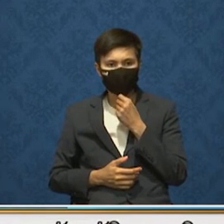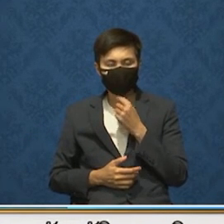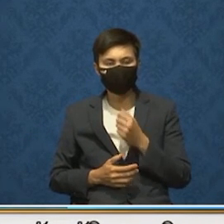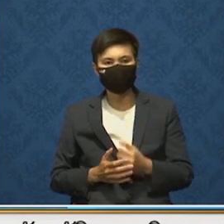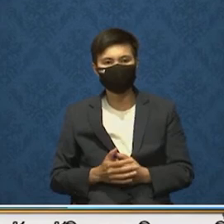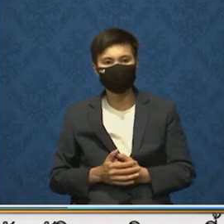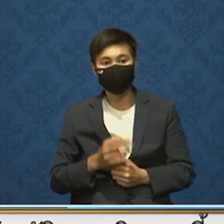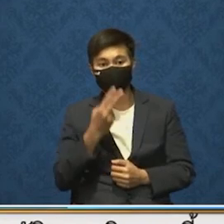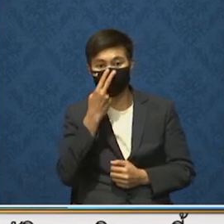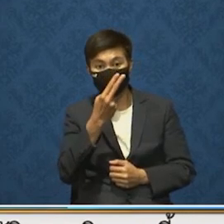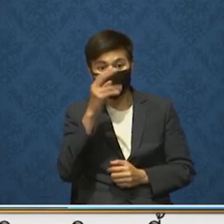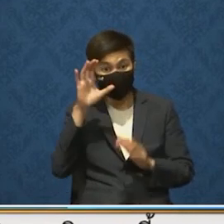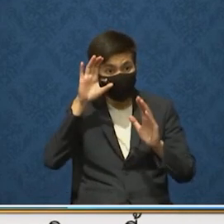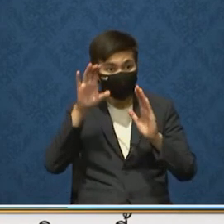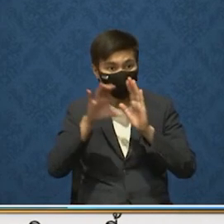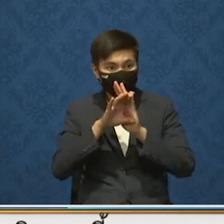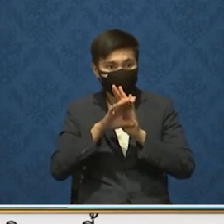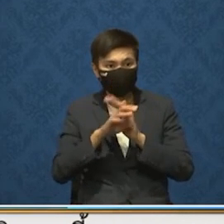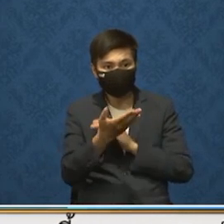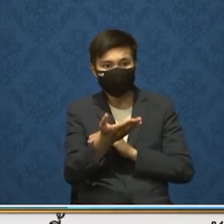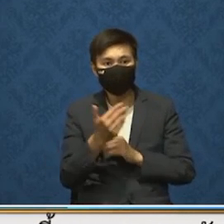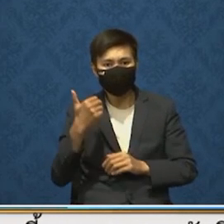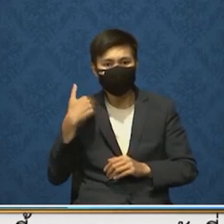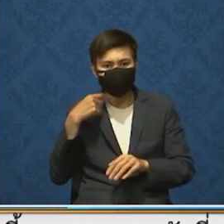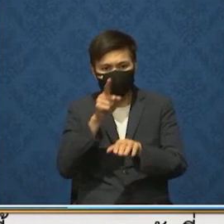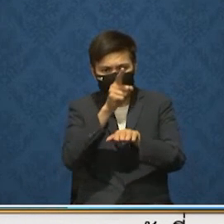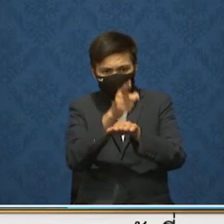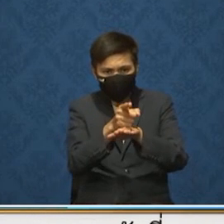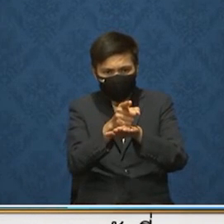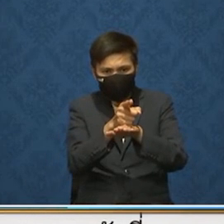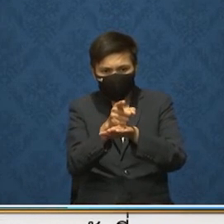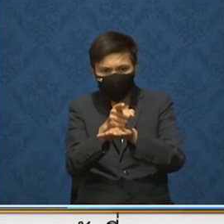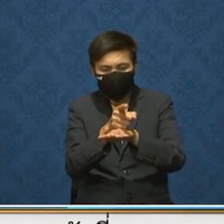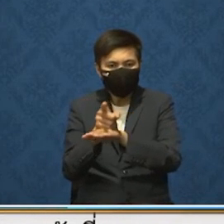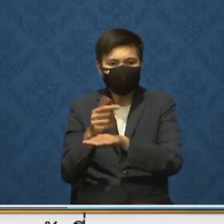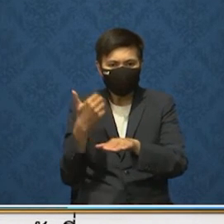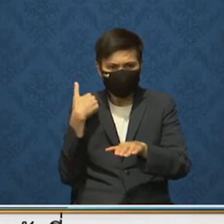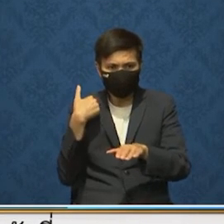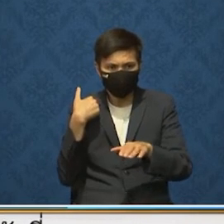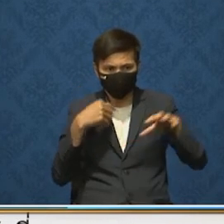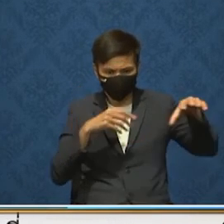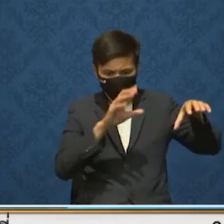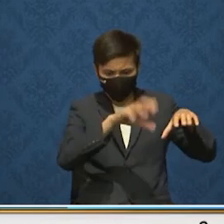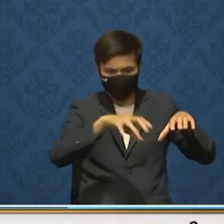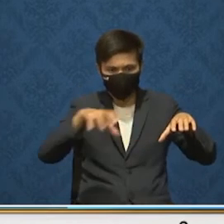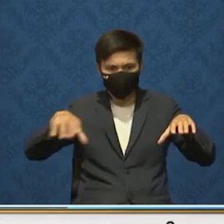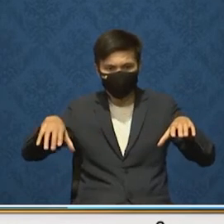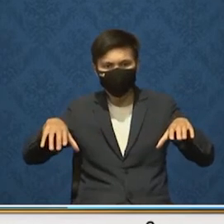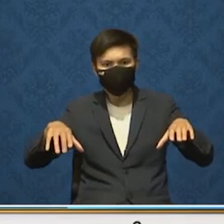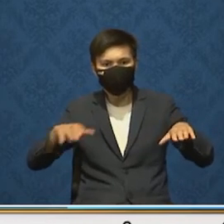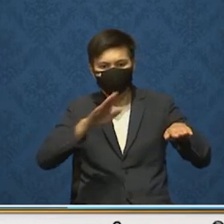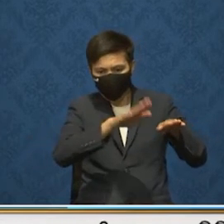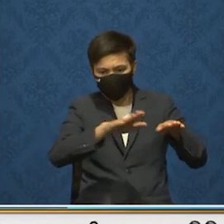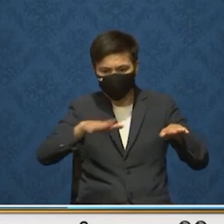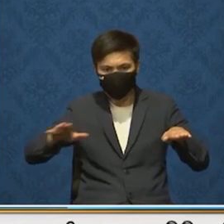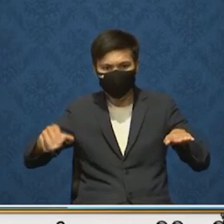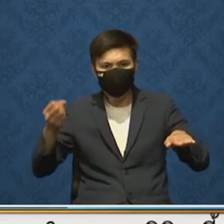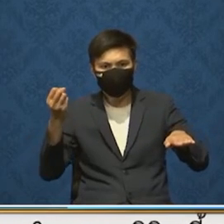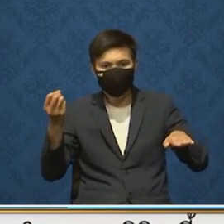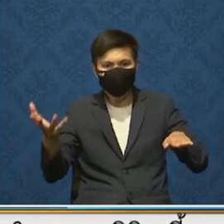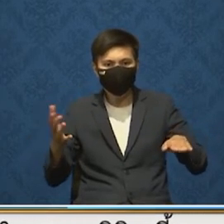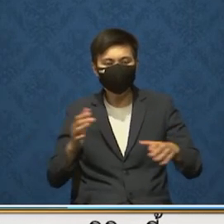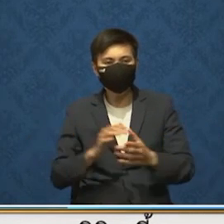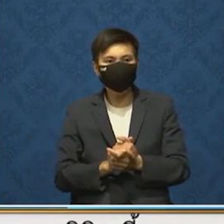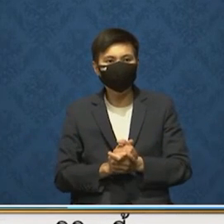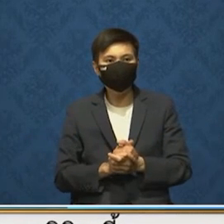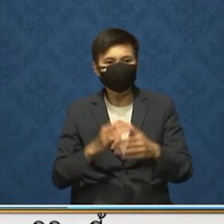ในภาพนี่ก็มีรถถังนเยอะแยะจอดไ้ไมได้ใช้ปืองที่ถึเวลาก็ตอ